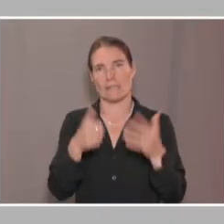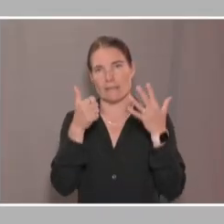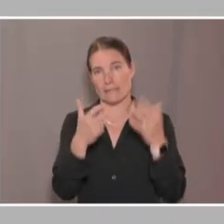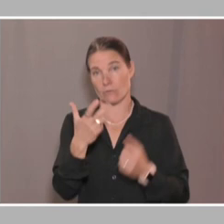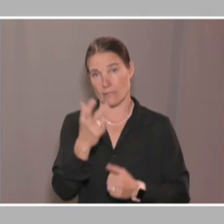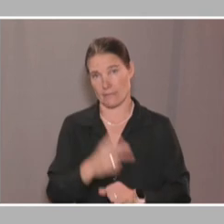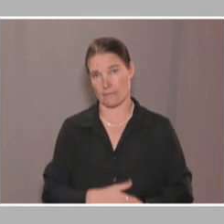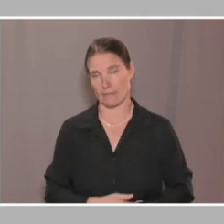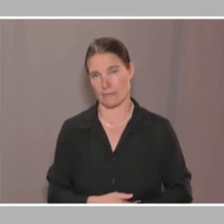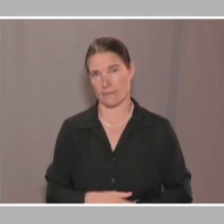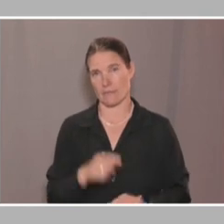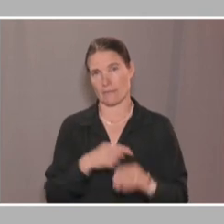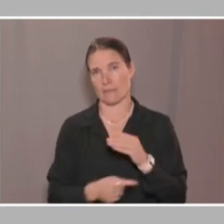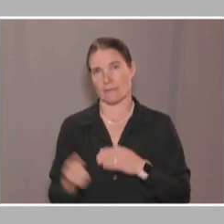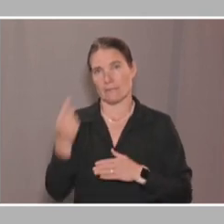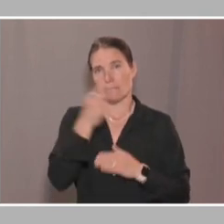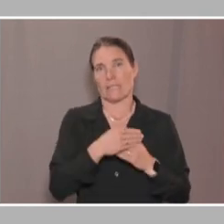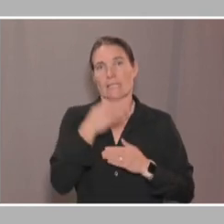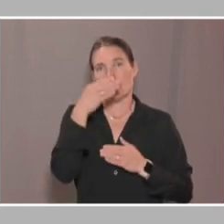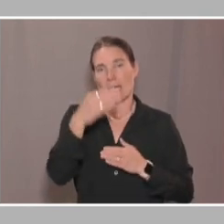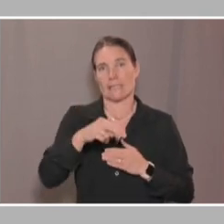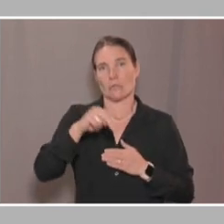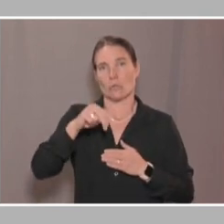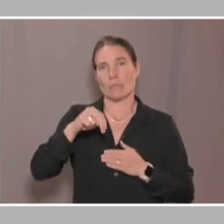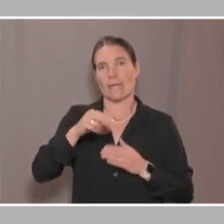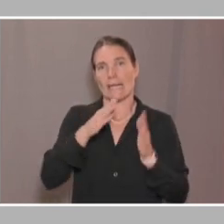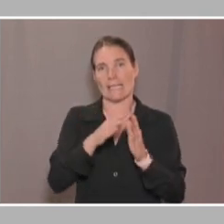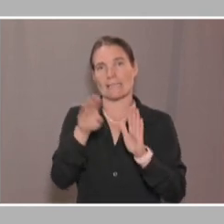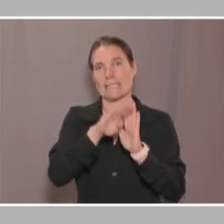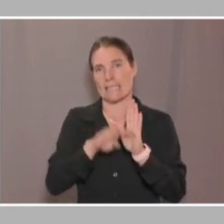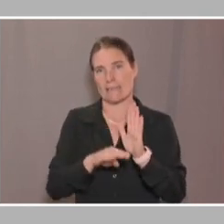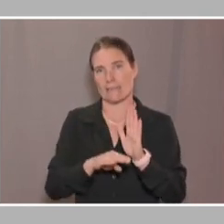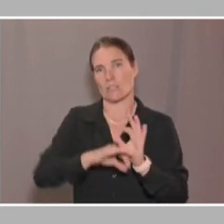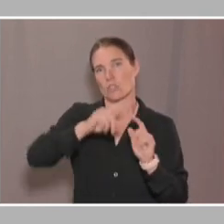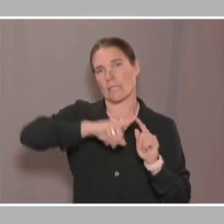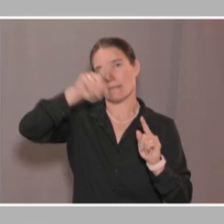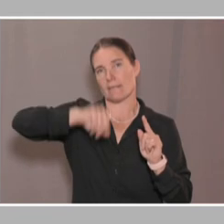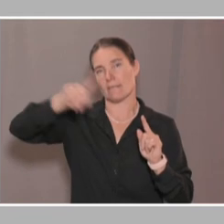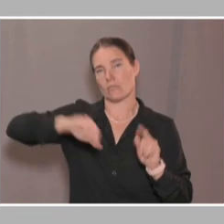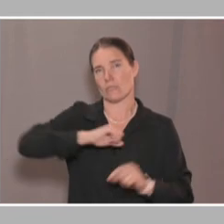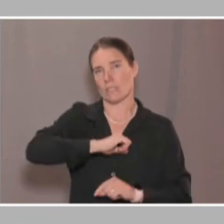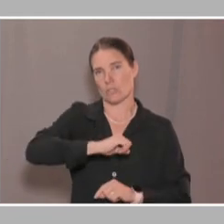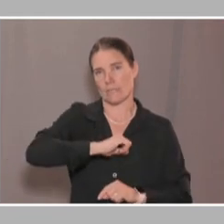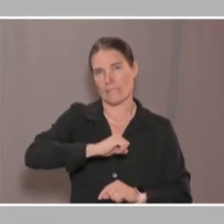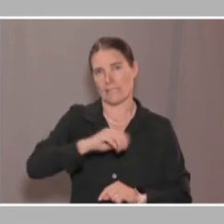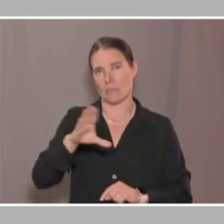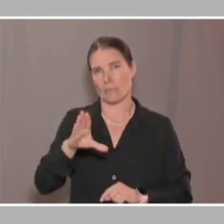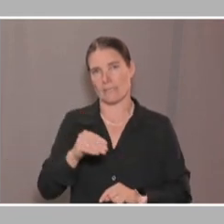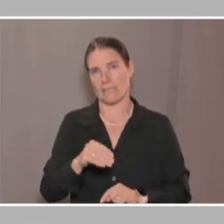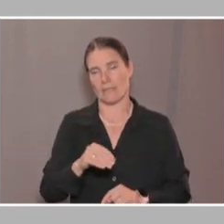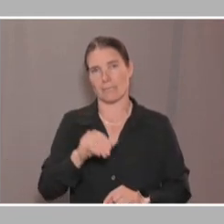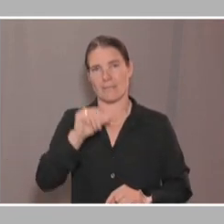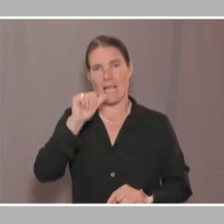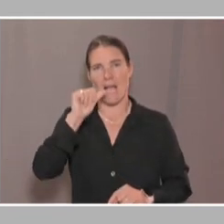1936, im Jahr nach den Nürnberger Rassegesetzen, statistisch die Geschwindigkeit, mit der arisches